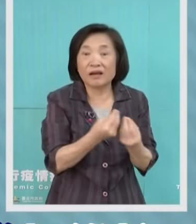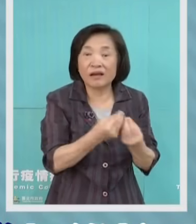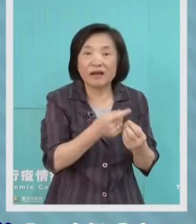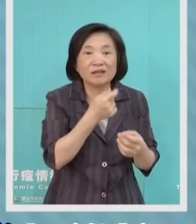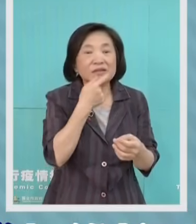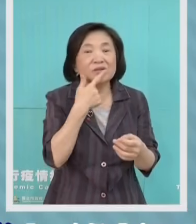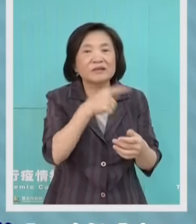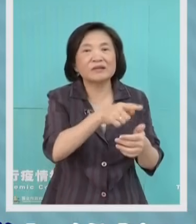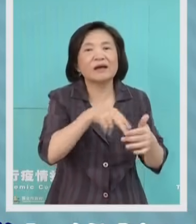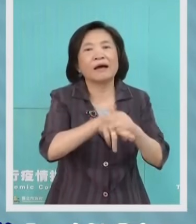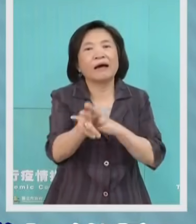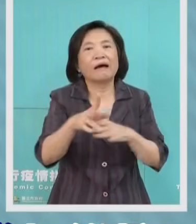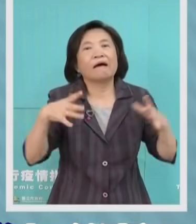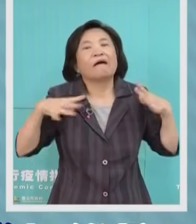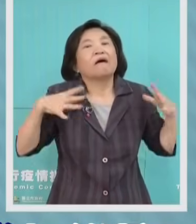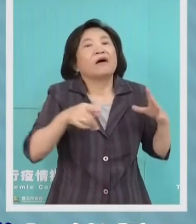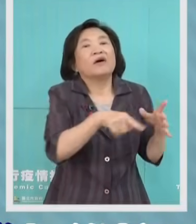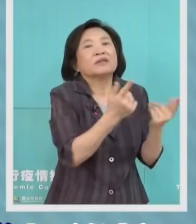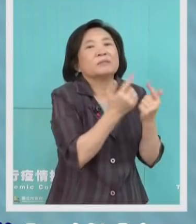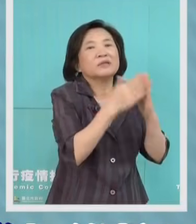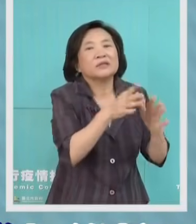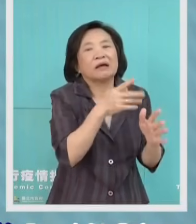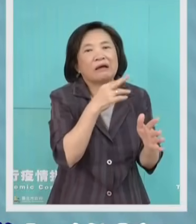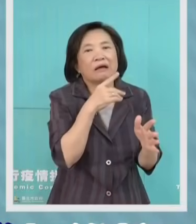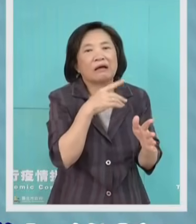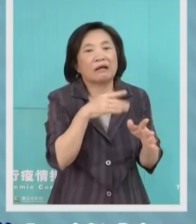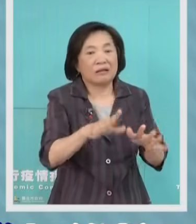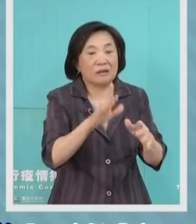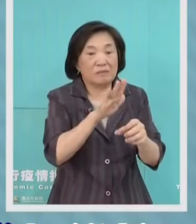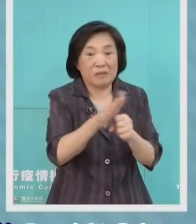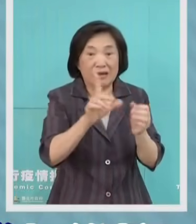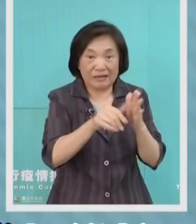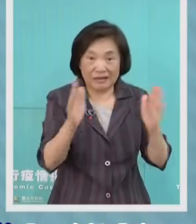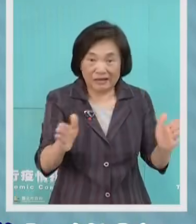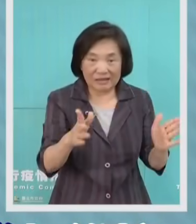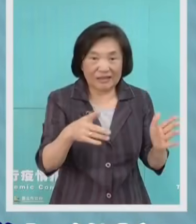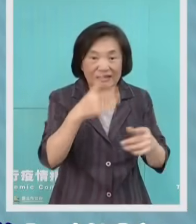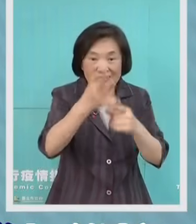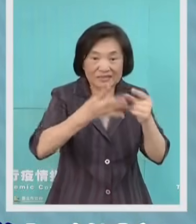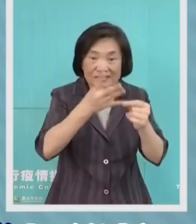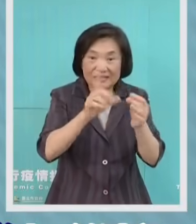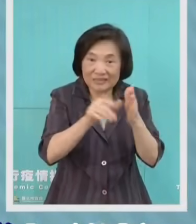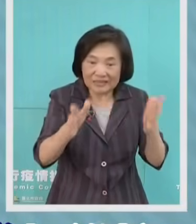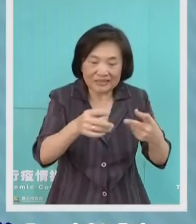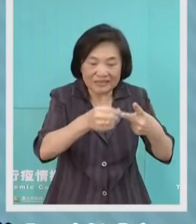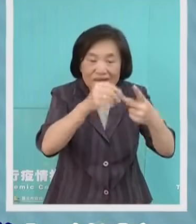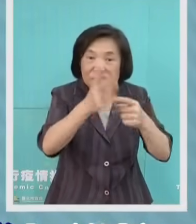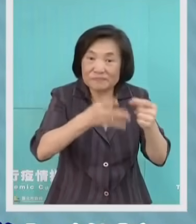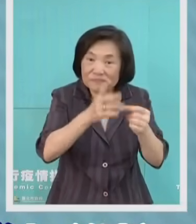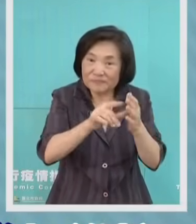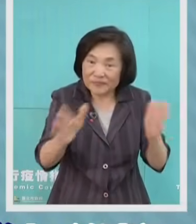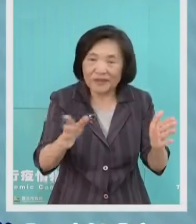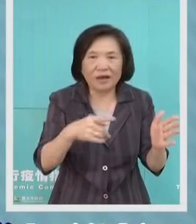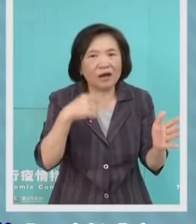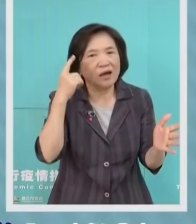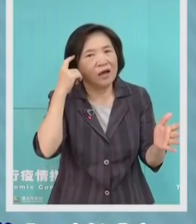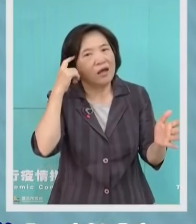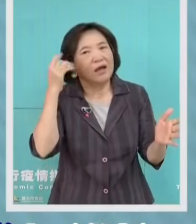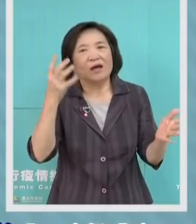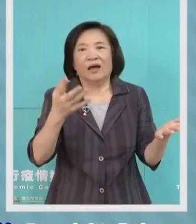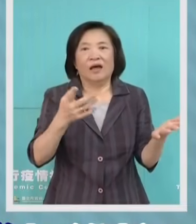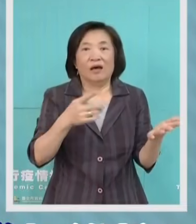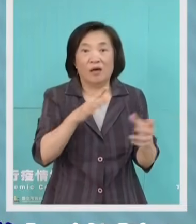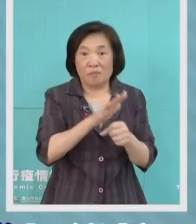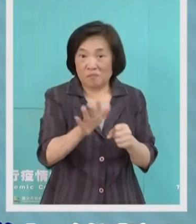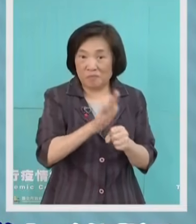跑市长？您可以允诺自己在台北市的任期会做好做满吗？ 其实啊，台北市每天的工作相当多，你知